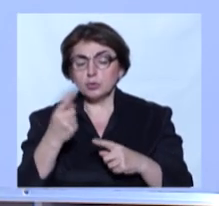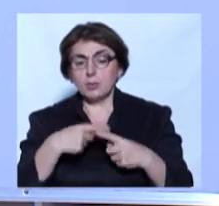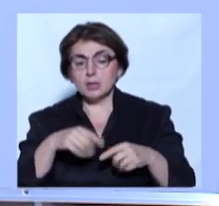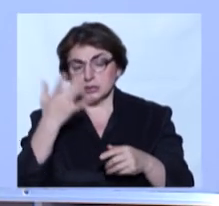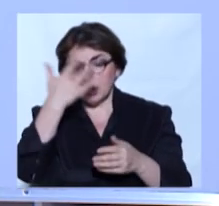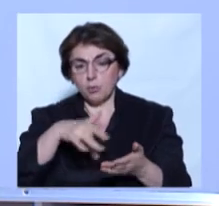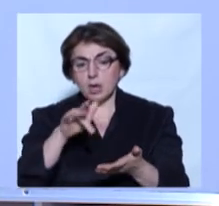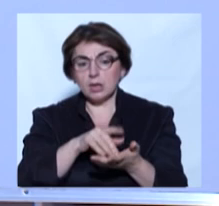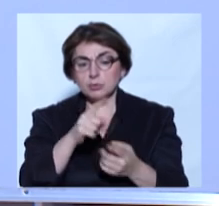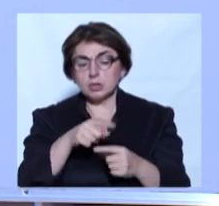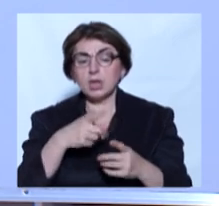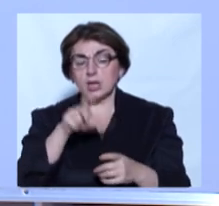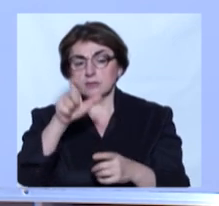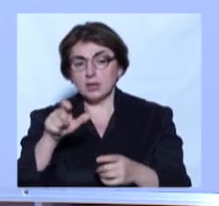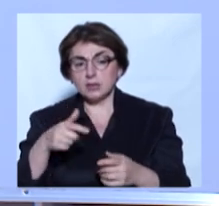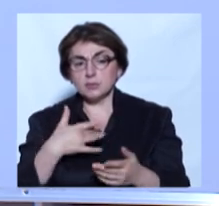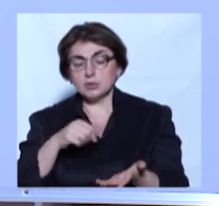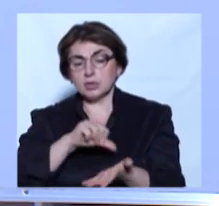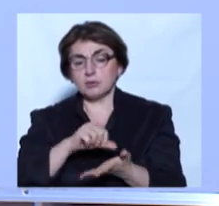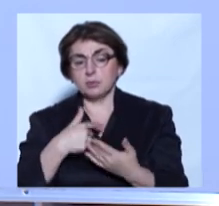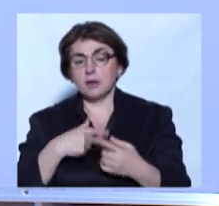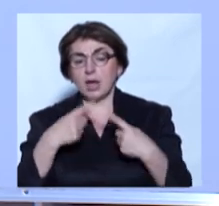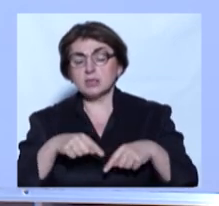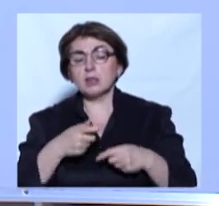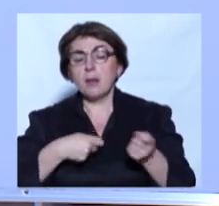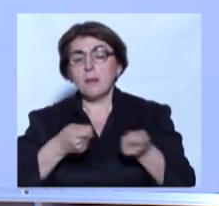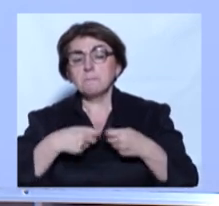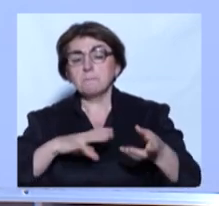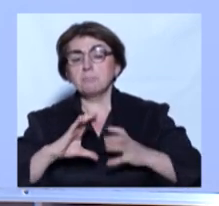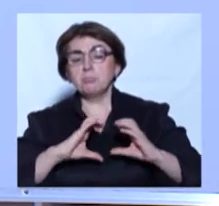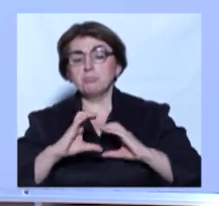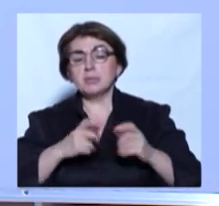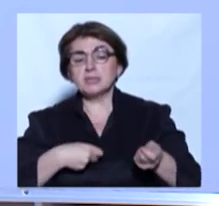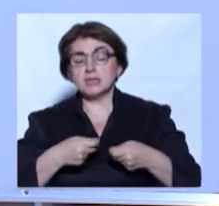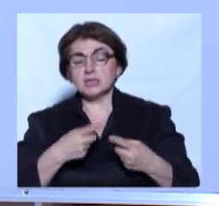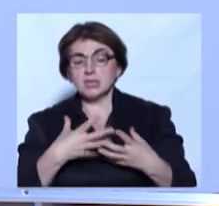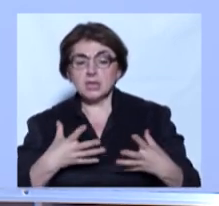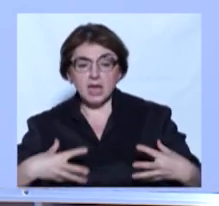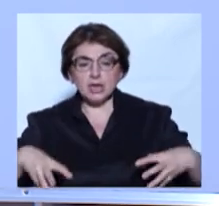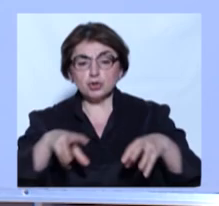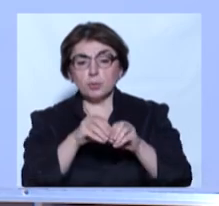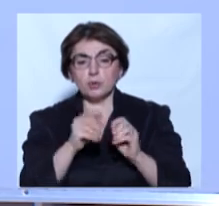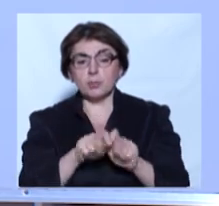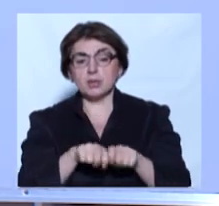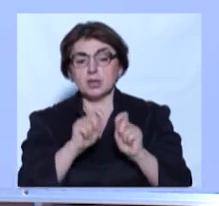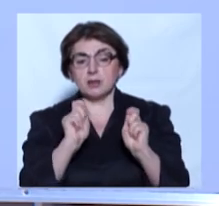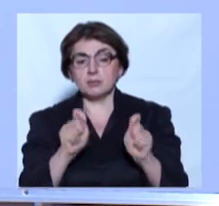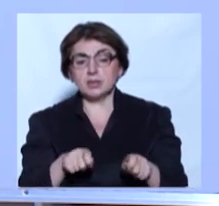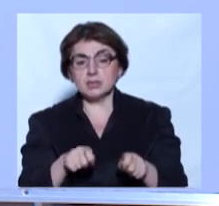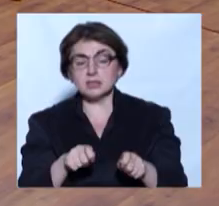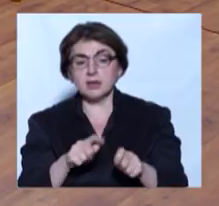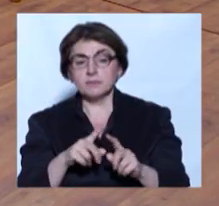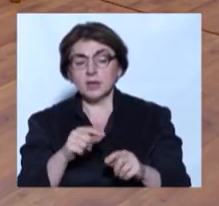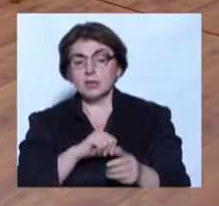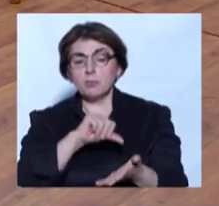დიდ ნაწილს სწორედ ჩვენ წარმოადგენთ და თავისთავად ბიზნესი. აი სწორედ ეს ერთობლიობა შემდგომში არის წევრი